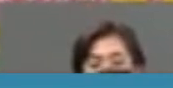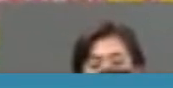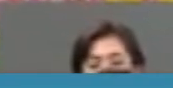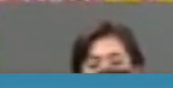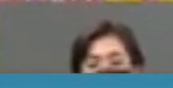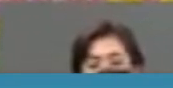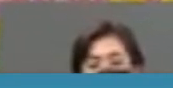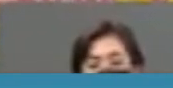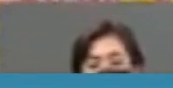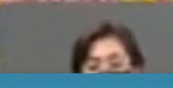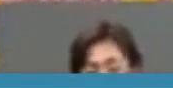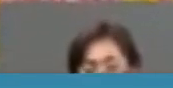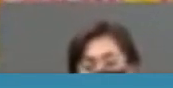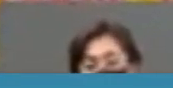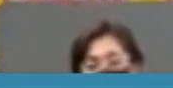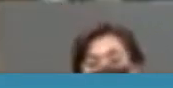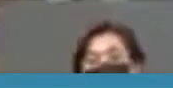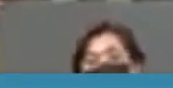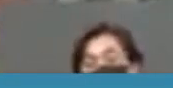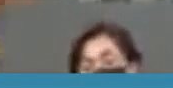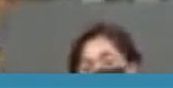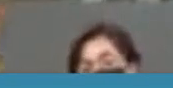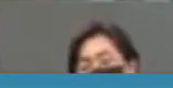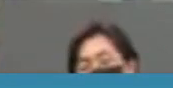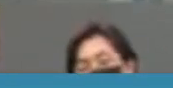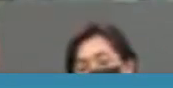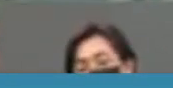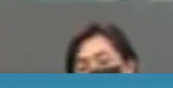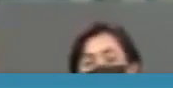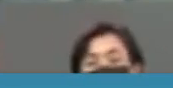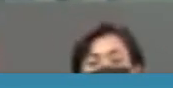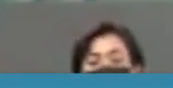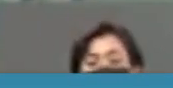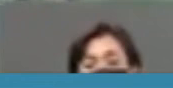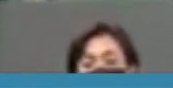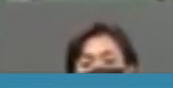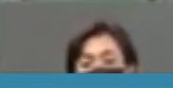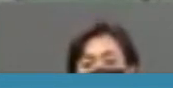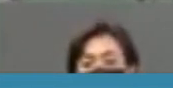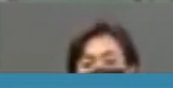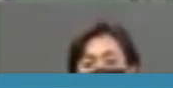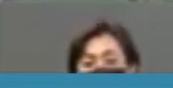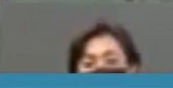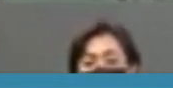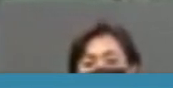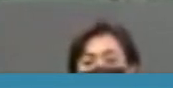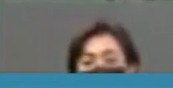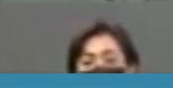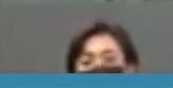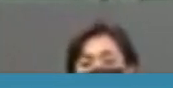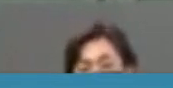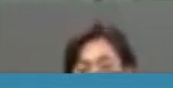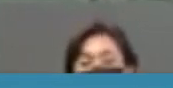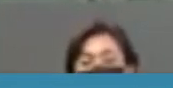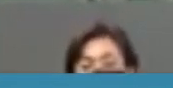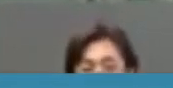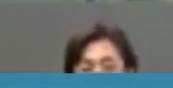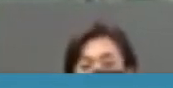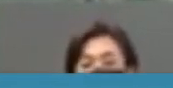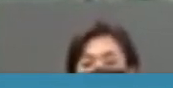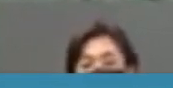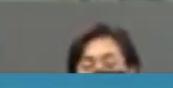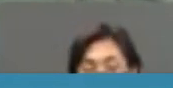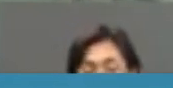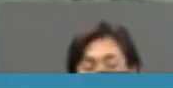องประกอบกับสถานการณ์การแพร่ระบาดโควิด-19 และภัยพิบัติทางธรรมชาติส่งผลให้ภาคการเกษตรและสมาชิกกองทุนห